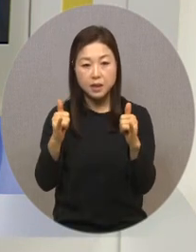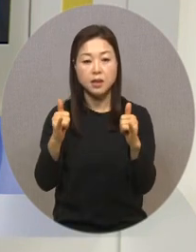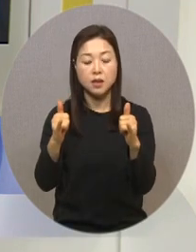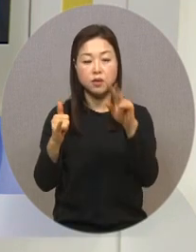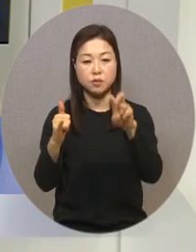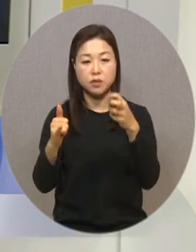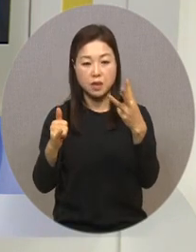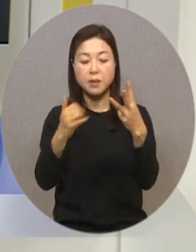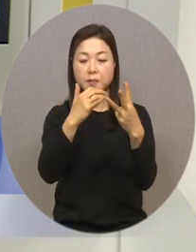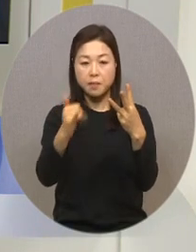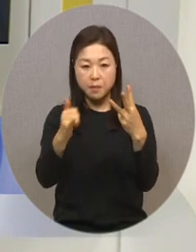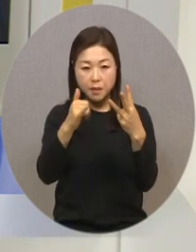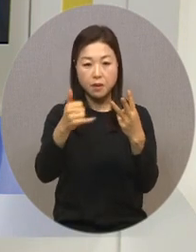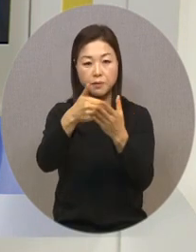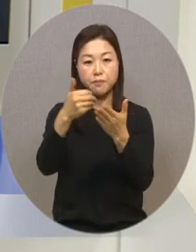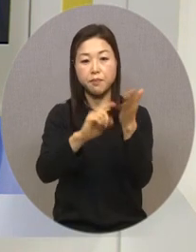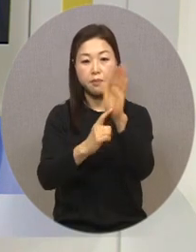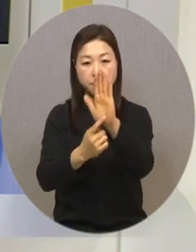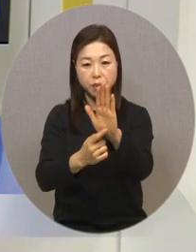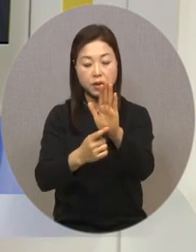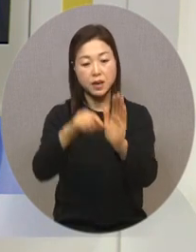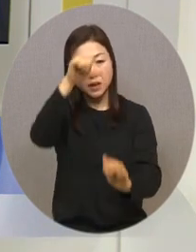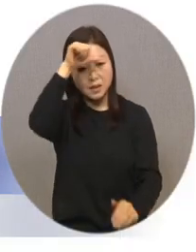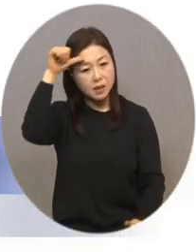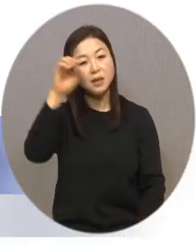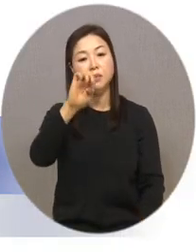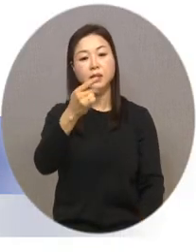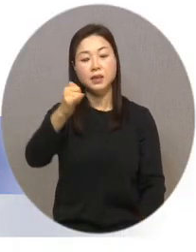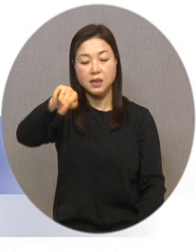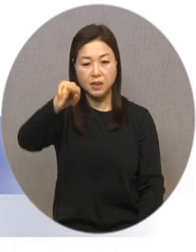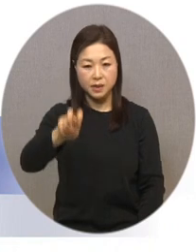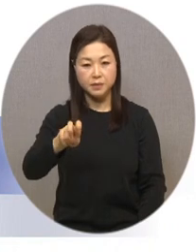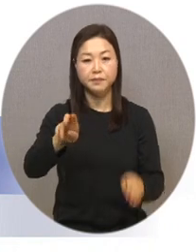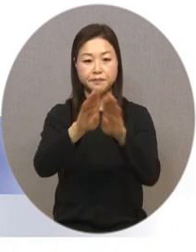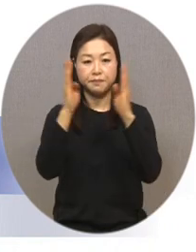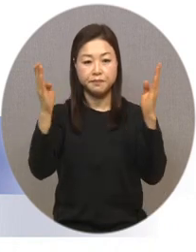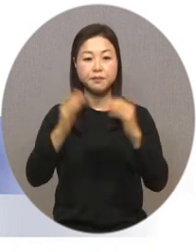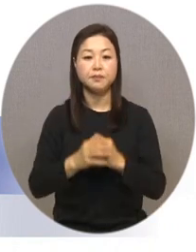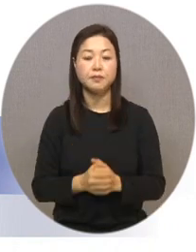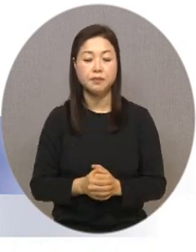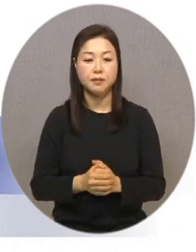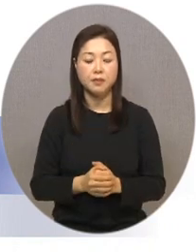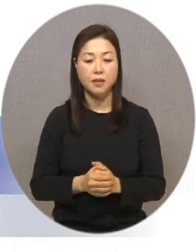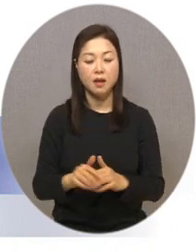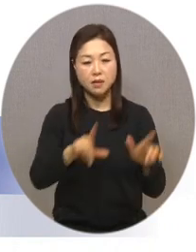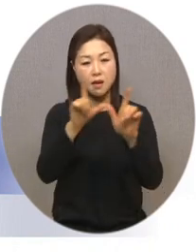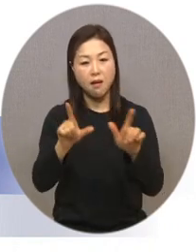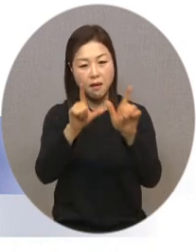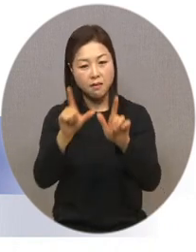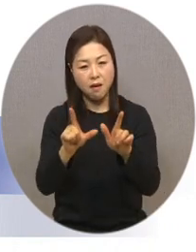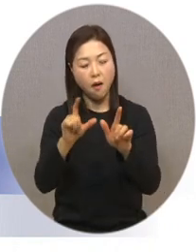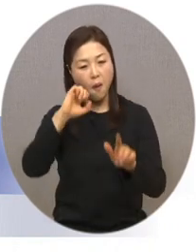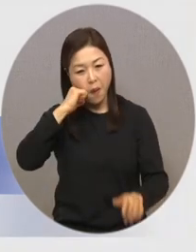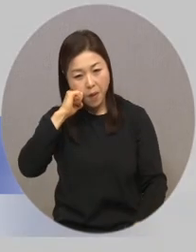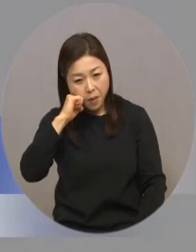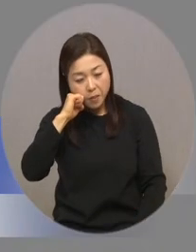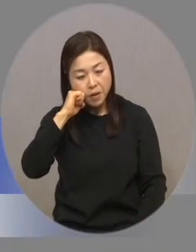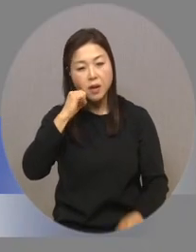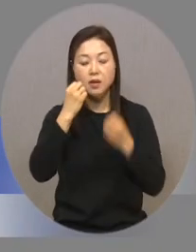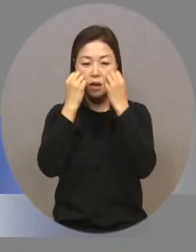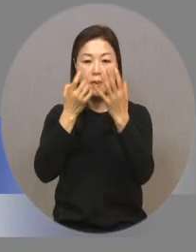소개하는 인생프리즘 특별전을 개관했습니다. 이번 캠페인은 삶의 굴절은 또 다른 발견이란